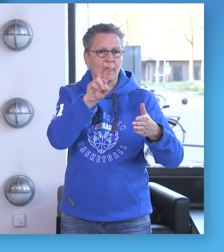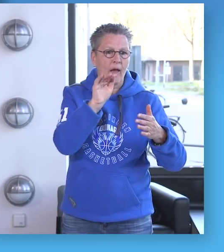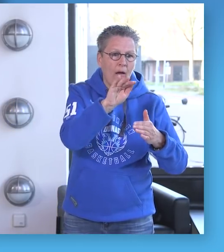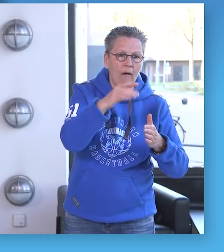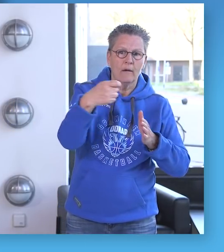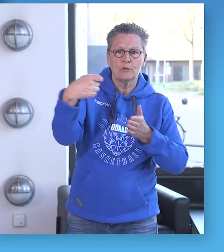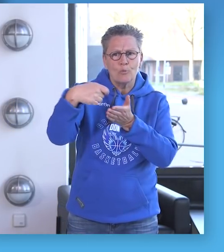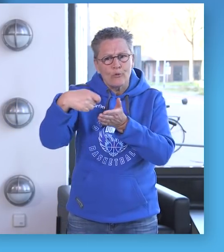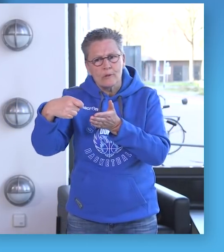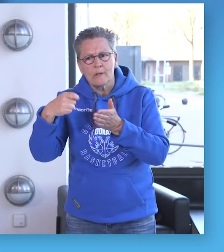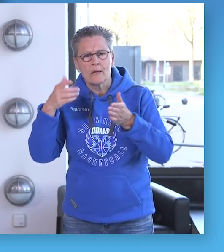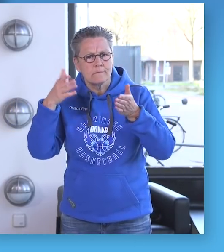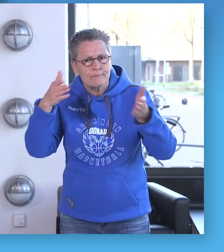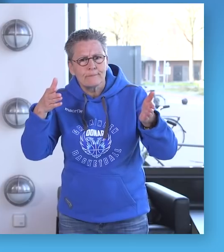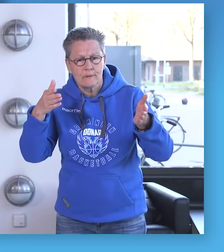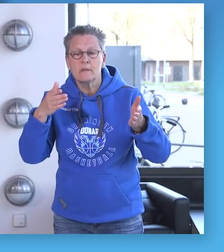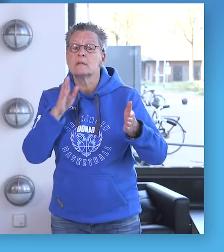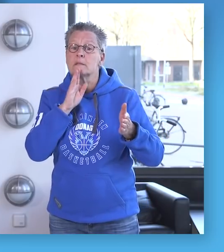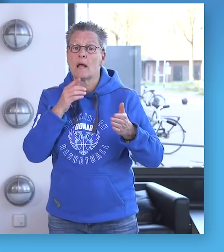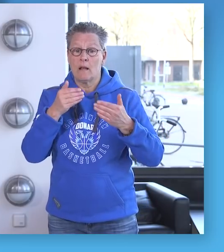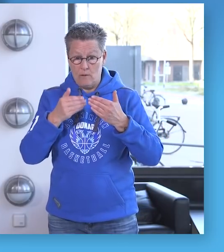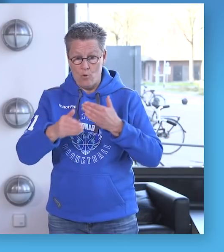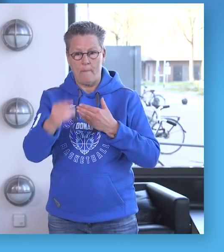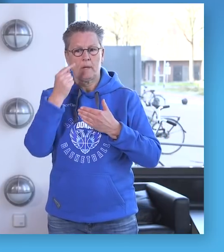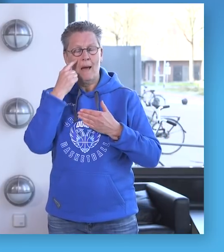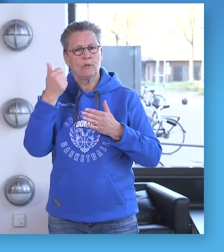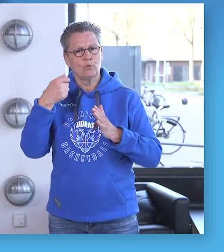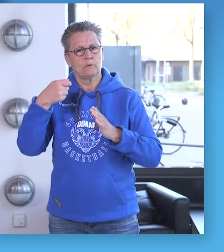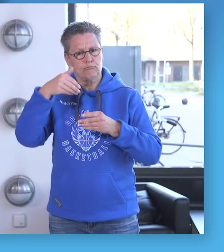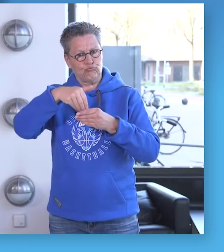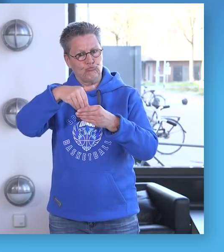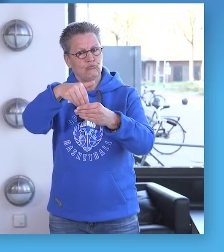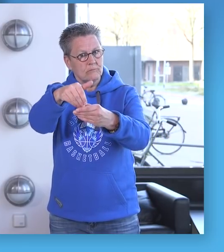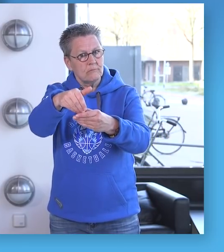ik denk als we het met z'n allen goed weten in te vullen de komende maanden... Dat we het beste als het ware weer